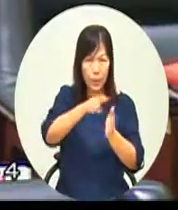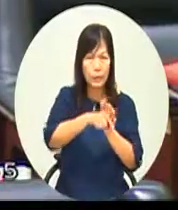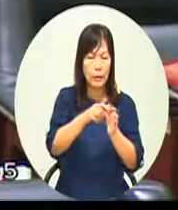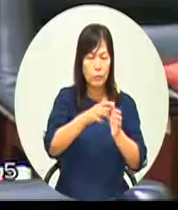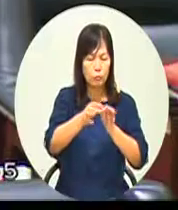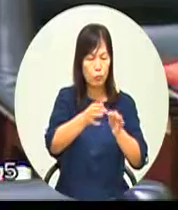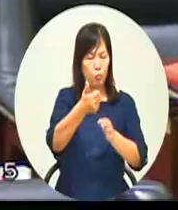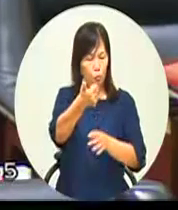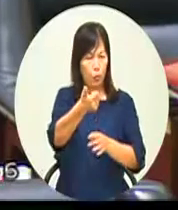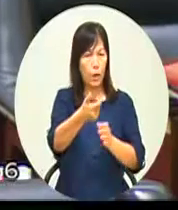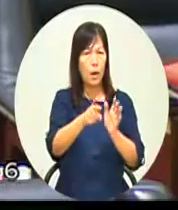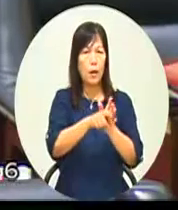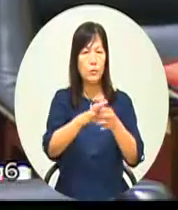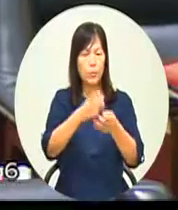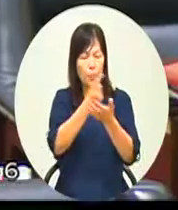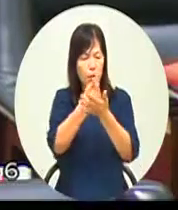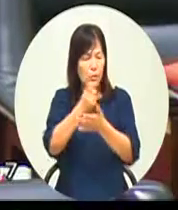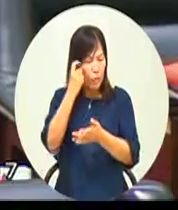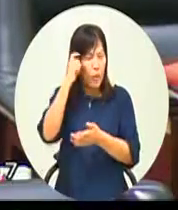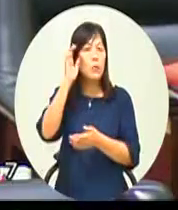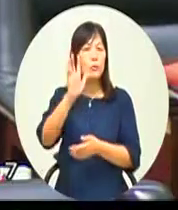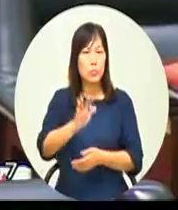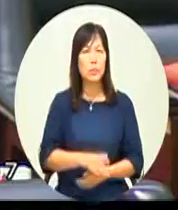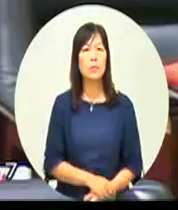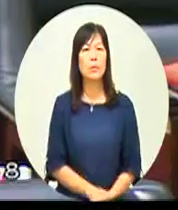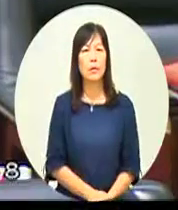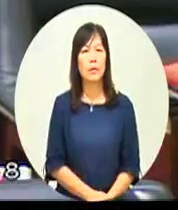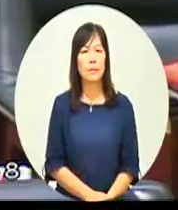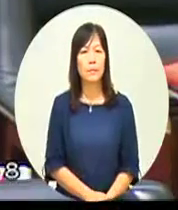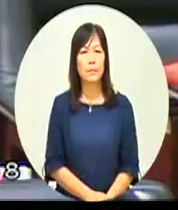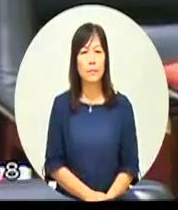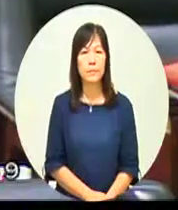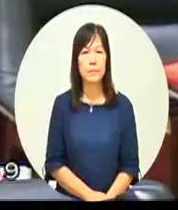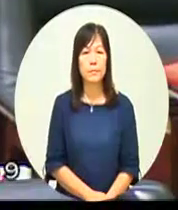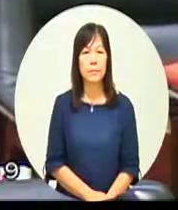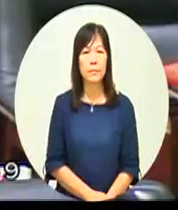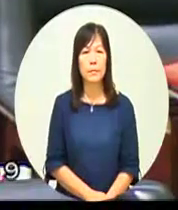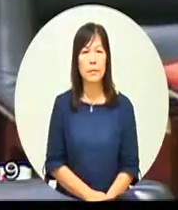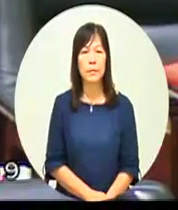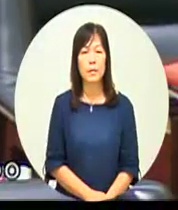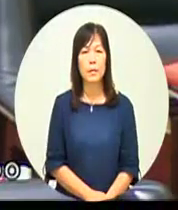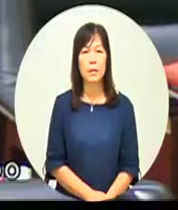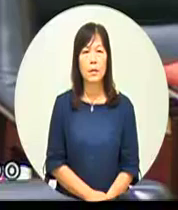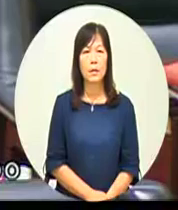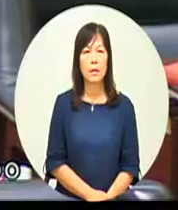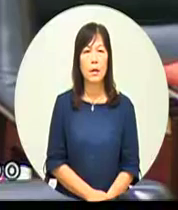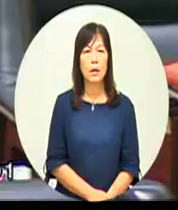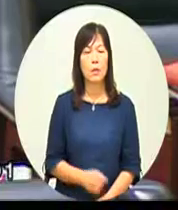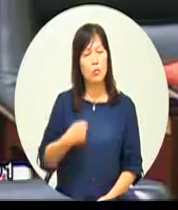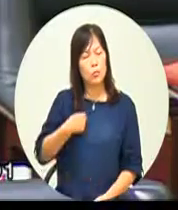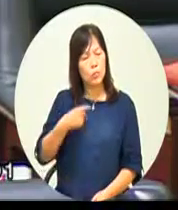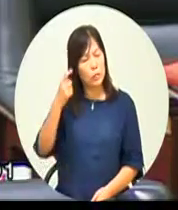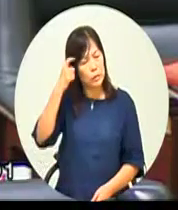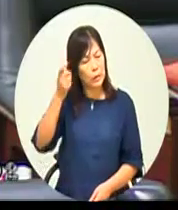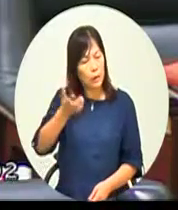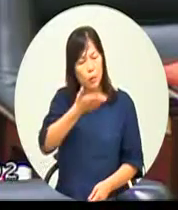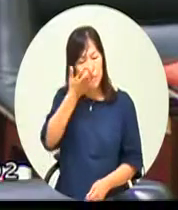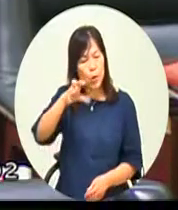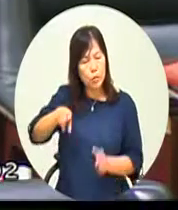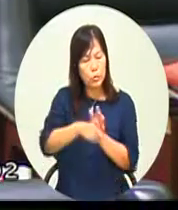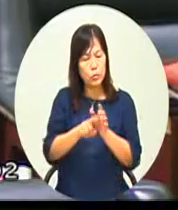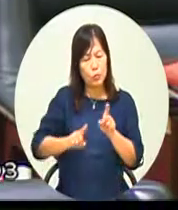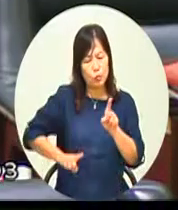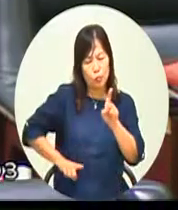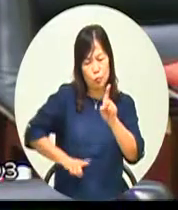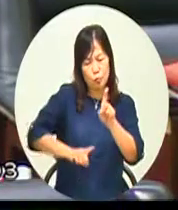业者都有嗅到这个，这个商机哈，还是讲我们的观光局应该跟得上